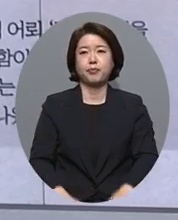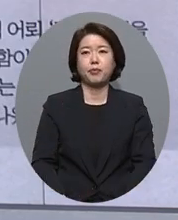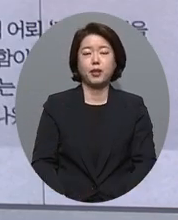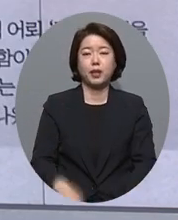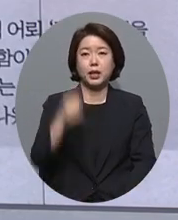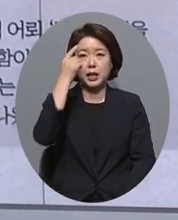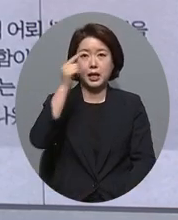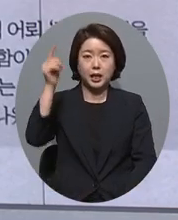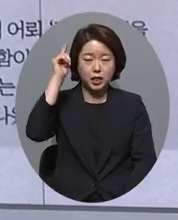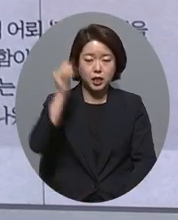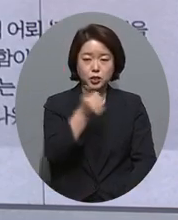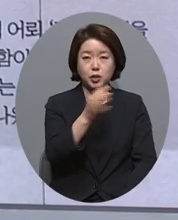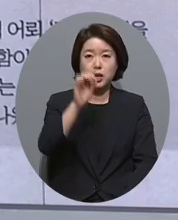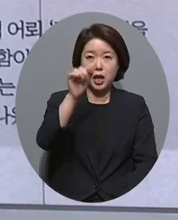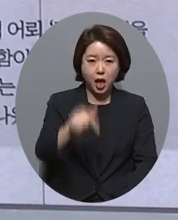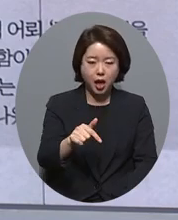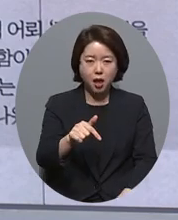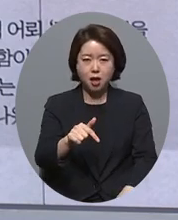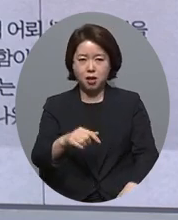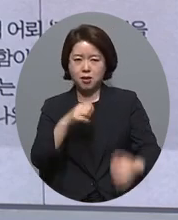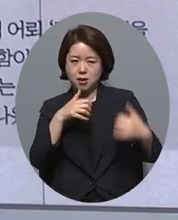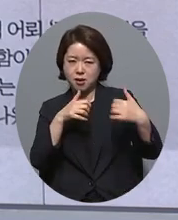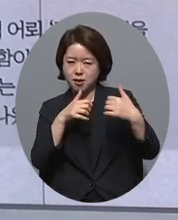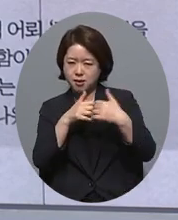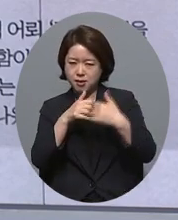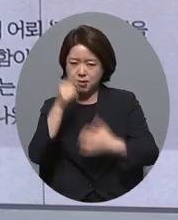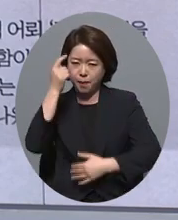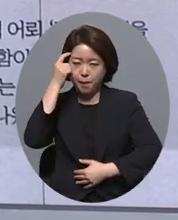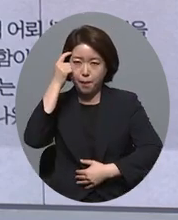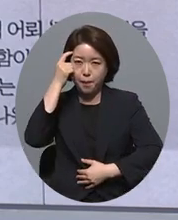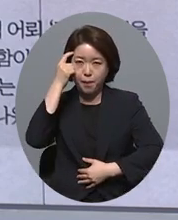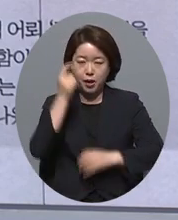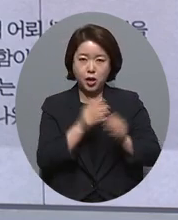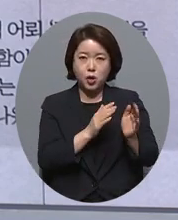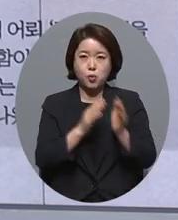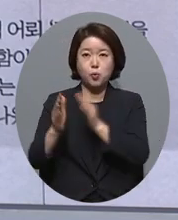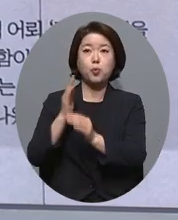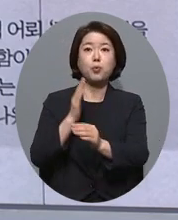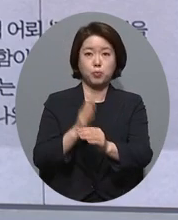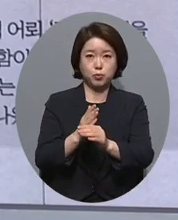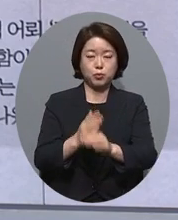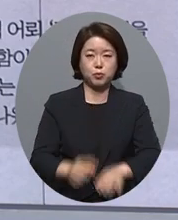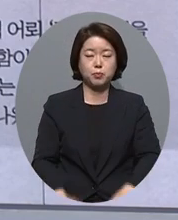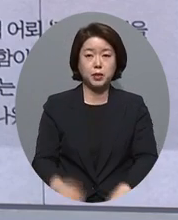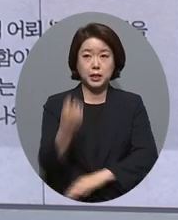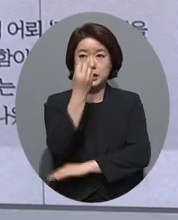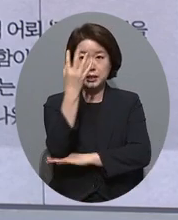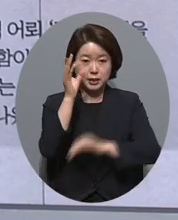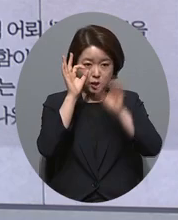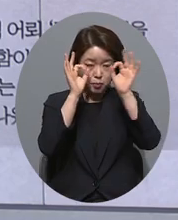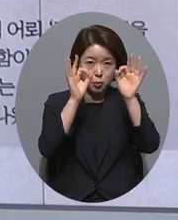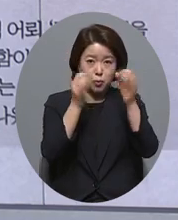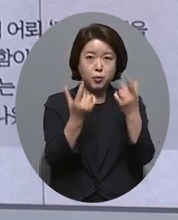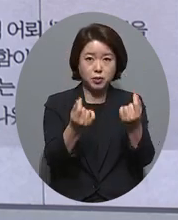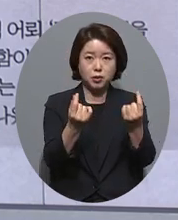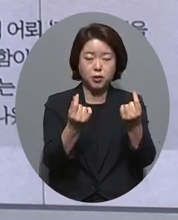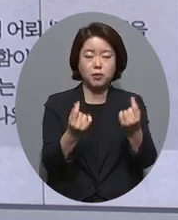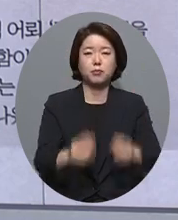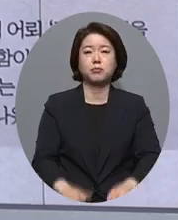러시아의 핵무력 시위가 임박한 것으로 보이는 정황이 있다라 포착되고 있습니다 자 신문에서 확인할 수 있듯이